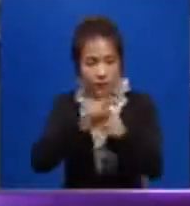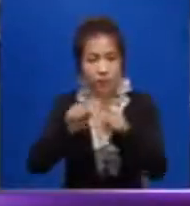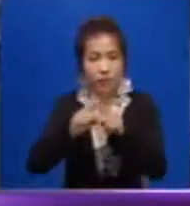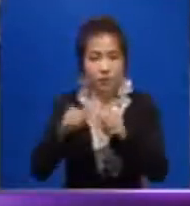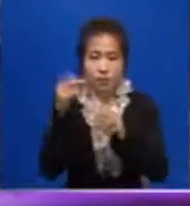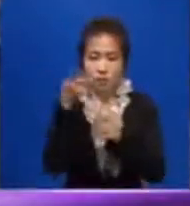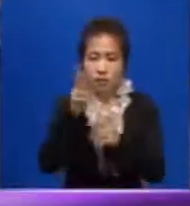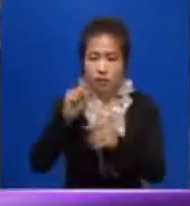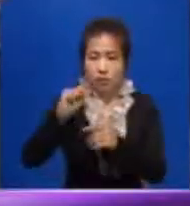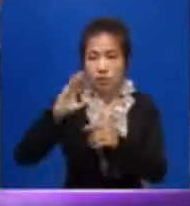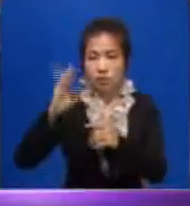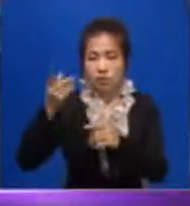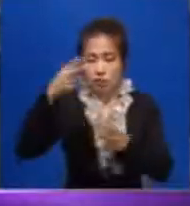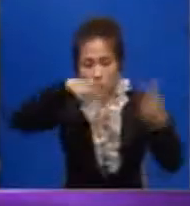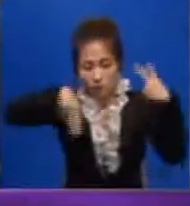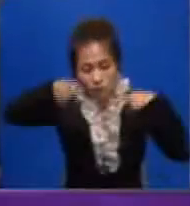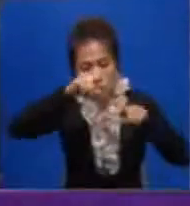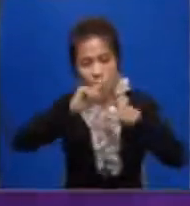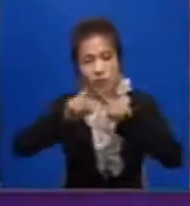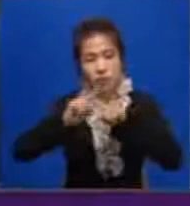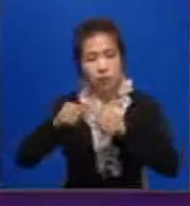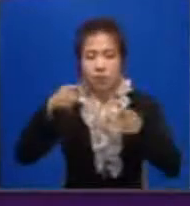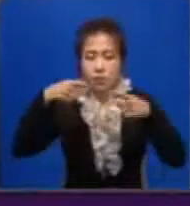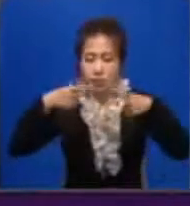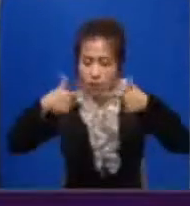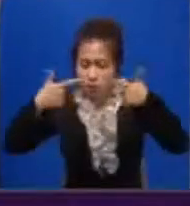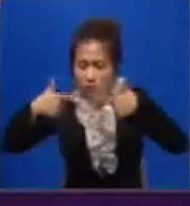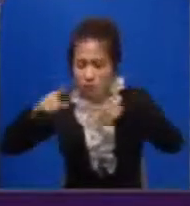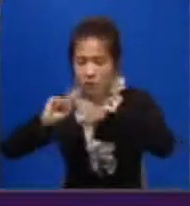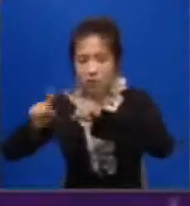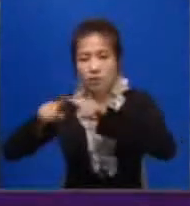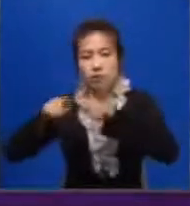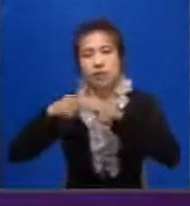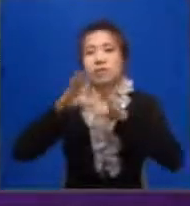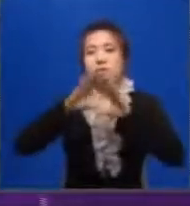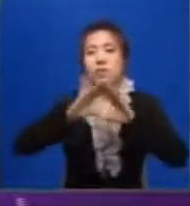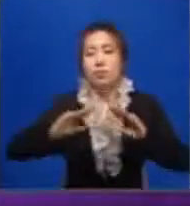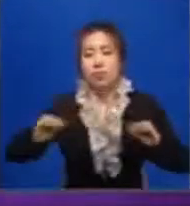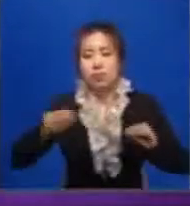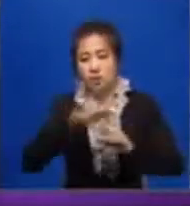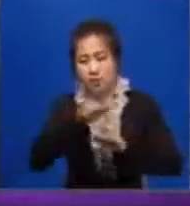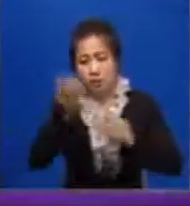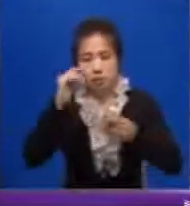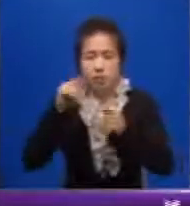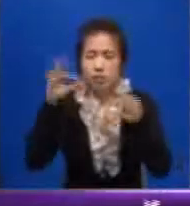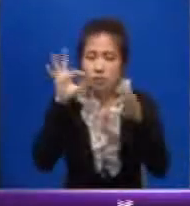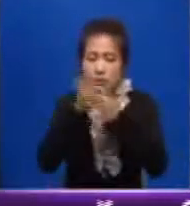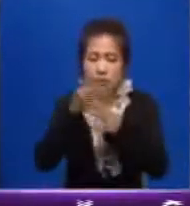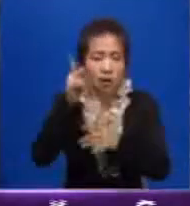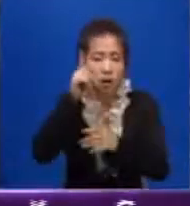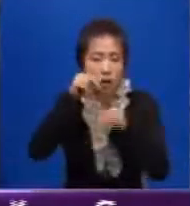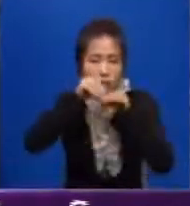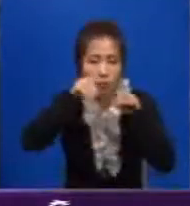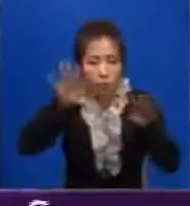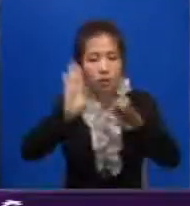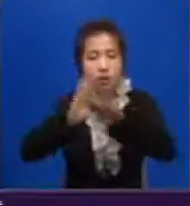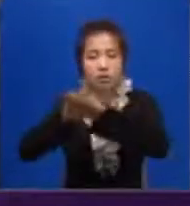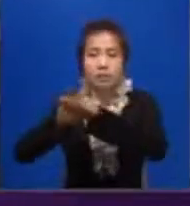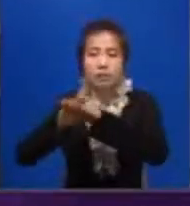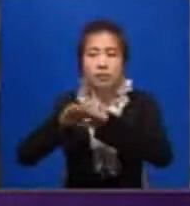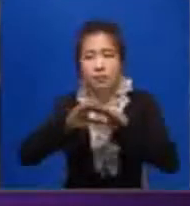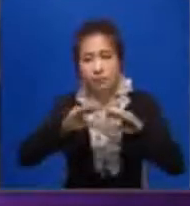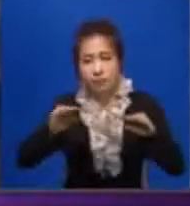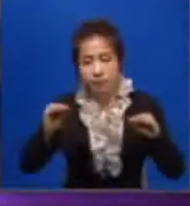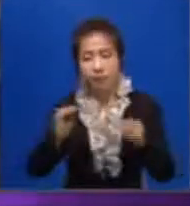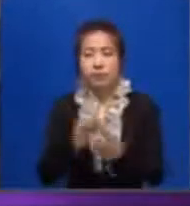คุมอำนาจเพื่อคลี่คลายปัญหาความขัดแย้งที่เกิดขึ้นเพื่อขอความร่วมมือในการนำเสนอข่าวให้เป็นไปในทิศทางเดียวกันแม่ทัพ